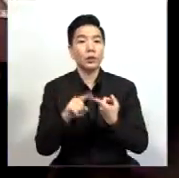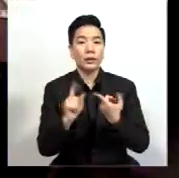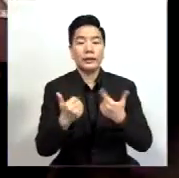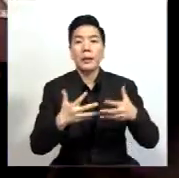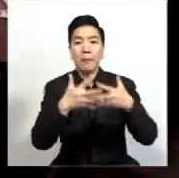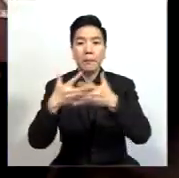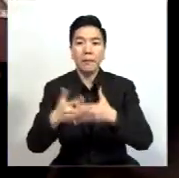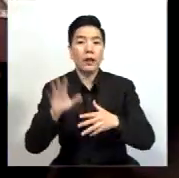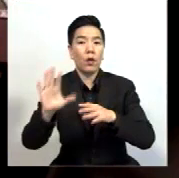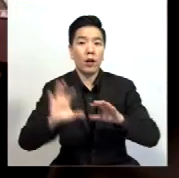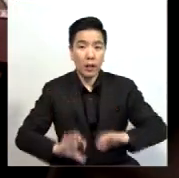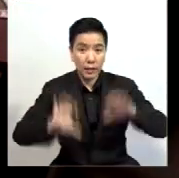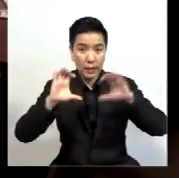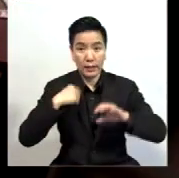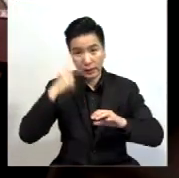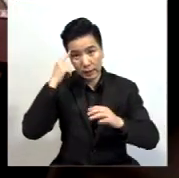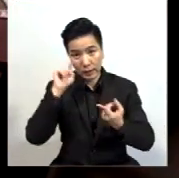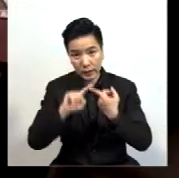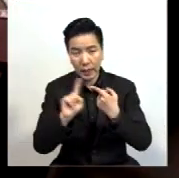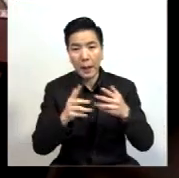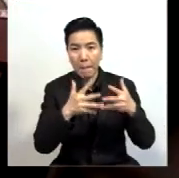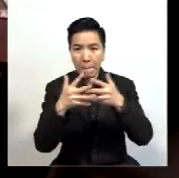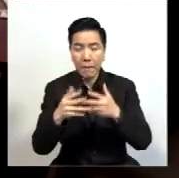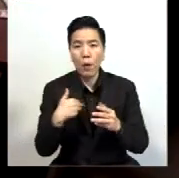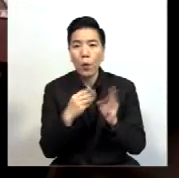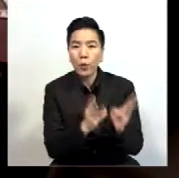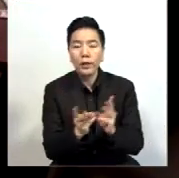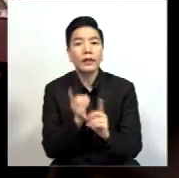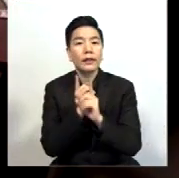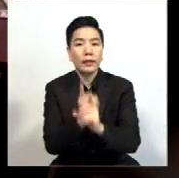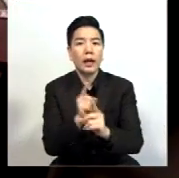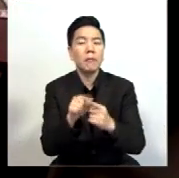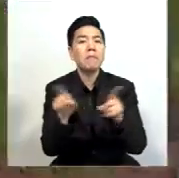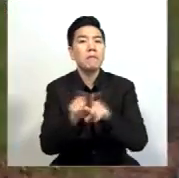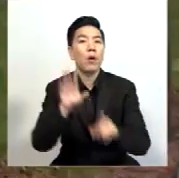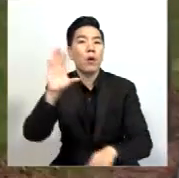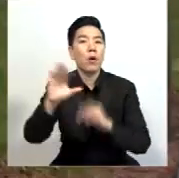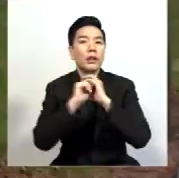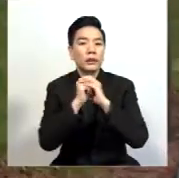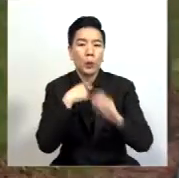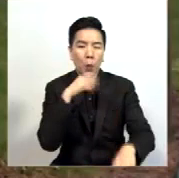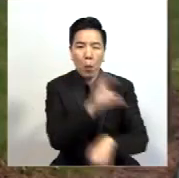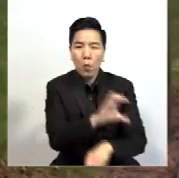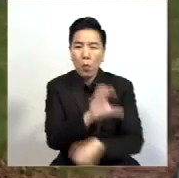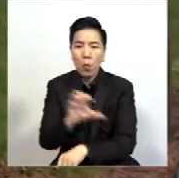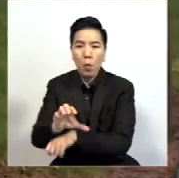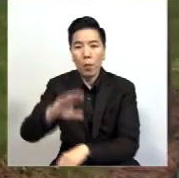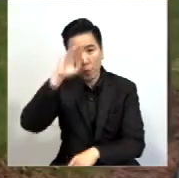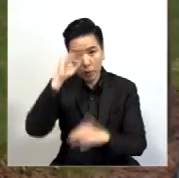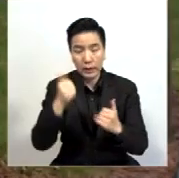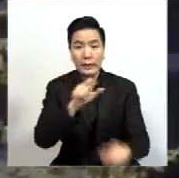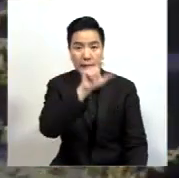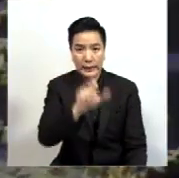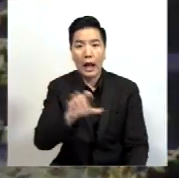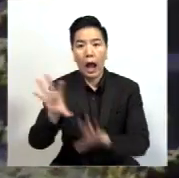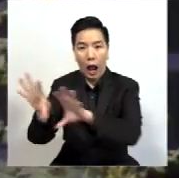เดียวกันทางการสหรัฐก็เผยถึงแนวโน้มที่ว่าสหรัฐอาจเดินรอยตามมาตรการแบบเดียวกับจีนเพื่อควบคุมโรคซึ่งเวลานี้อิ